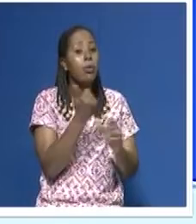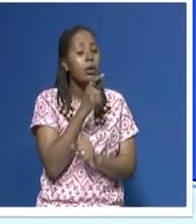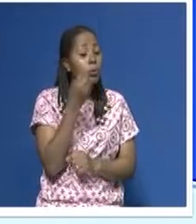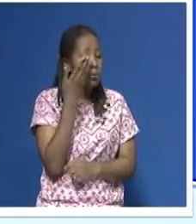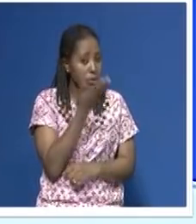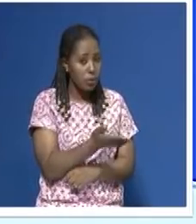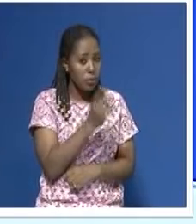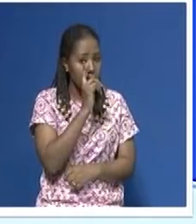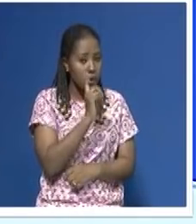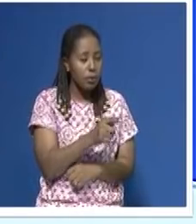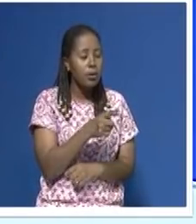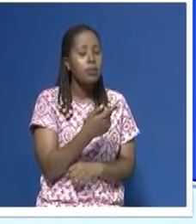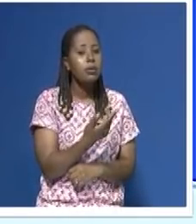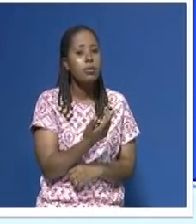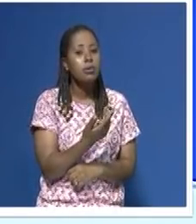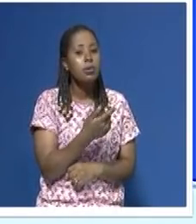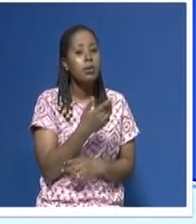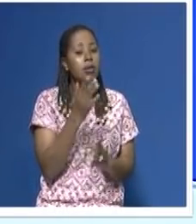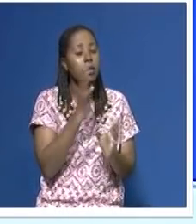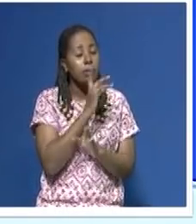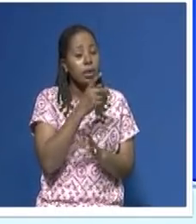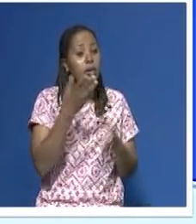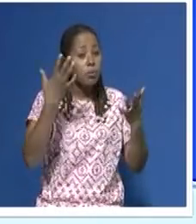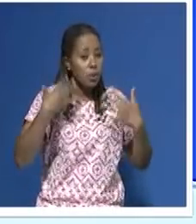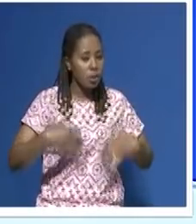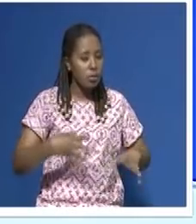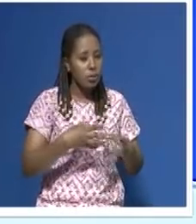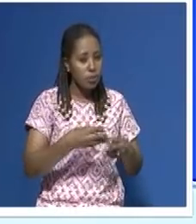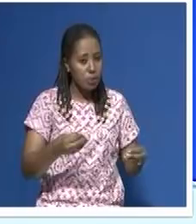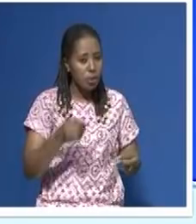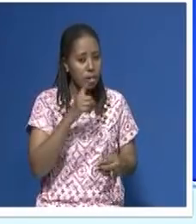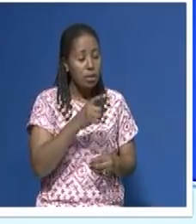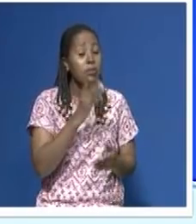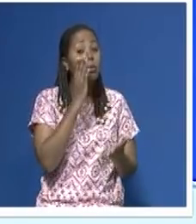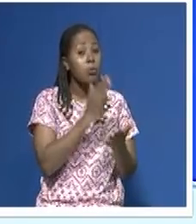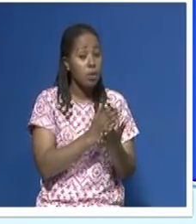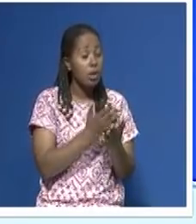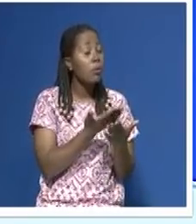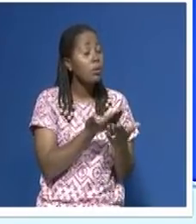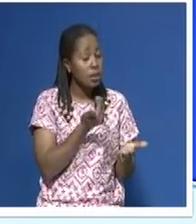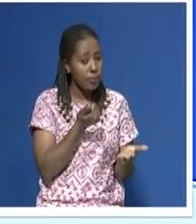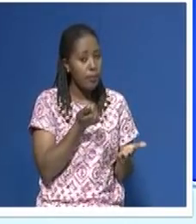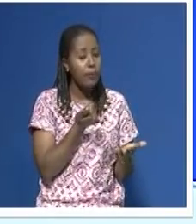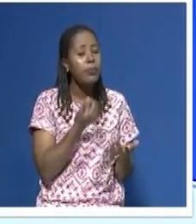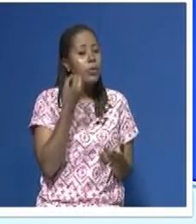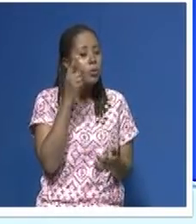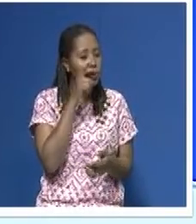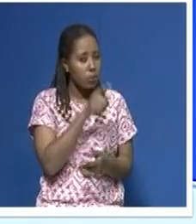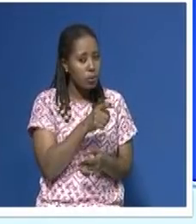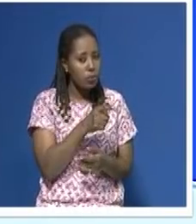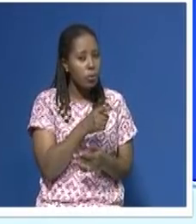ugonjwa huu ambao kwenye hali ambayo mwili utadhoofu zaidi, hili na ukweli, kwa sababu ugonjwa